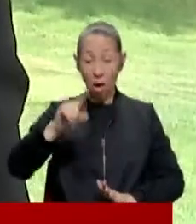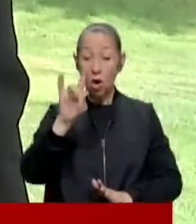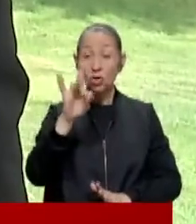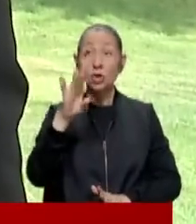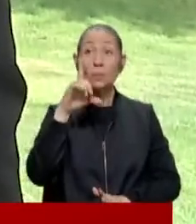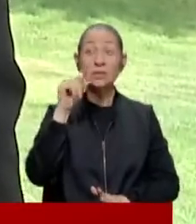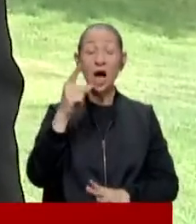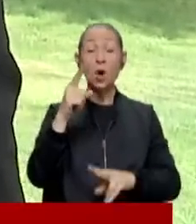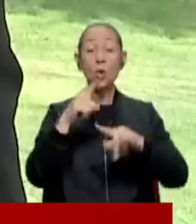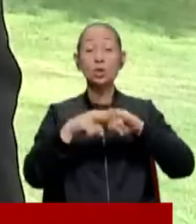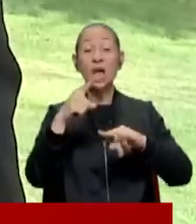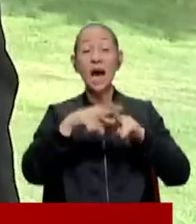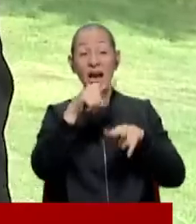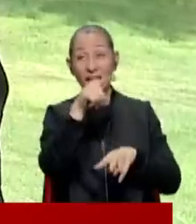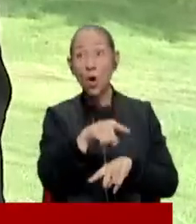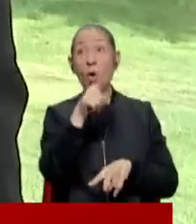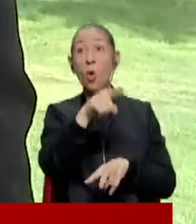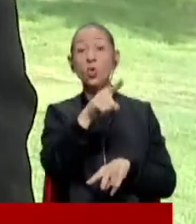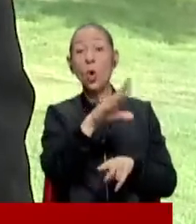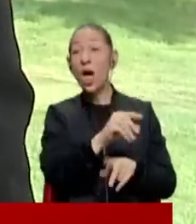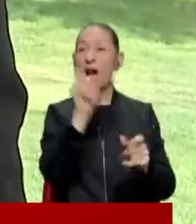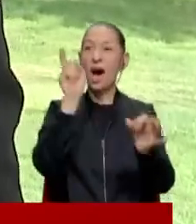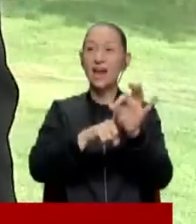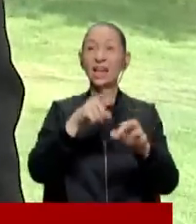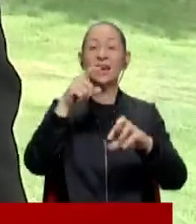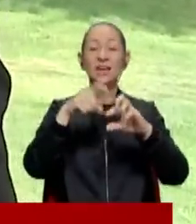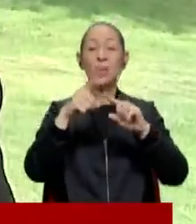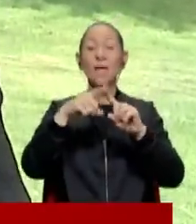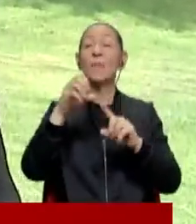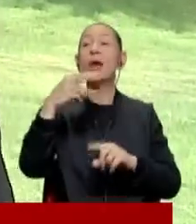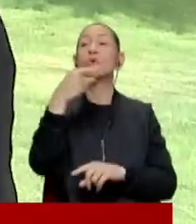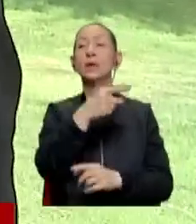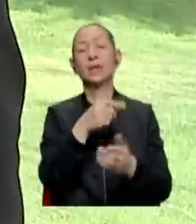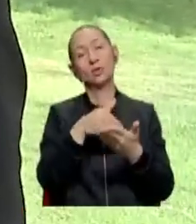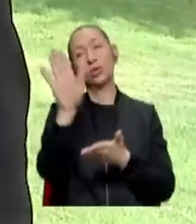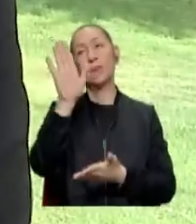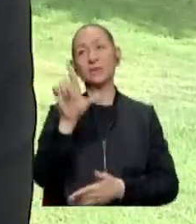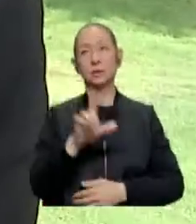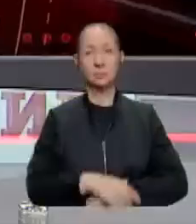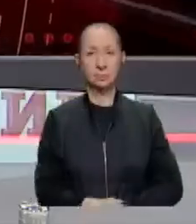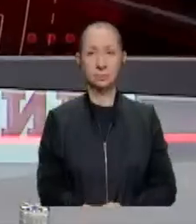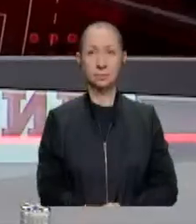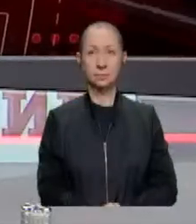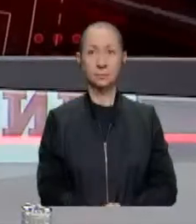Mayıs'ta Hulusi akar’ı da onu oraya atayan Recep Tayyip Erdoğan'ı da göndermelidirler